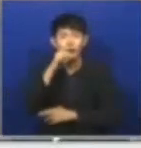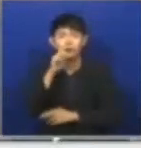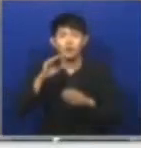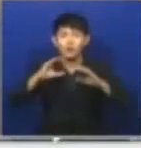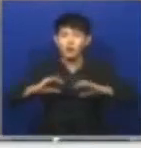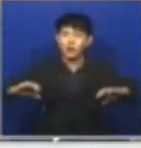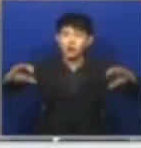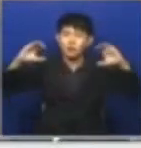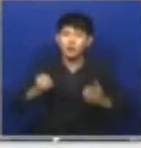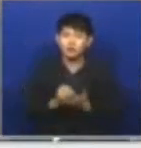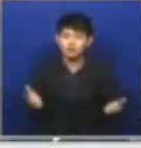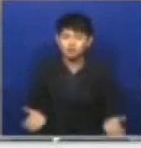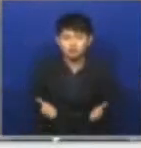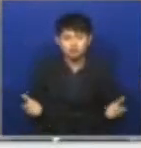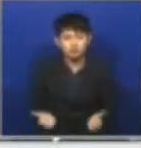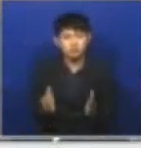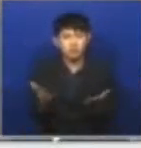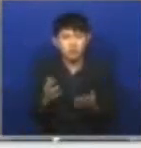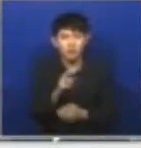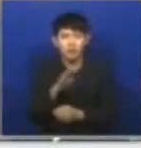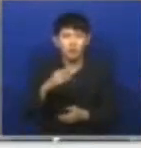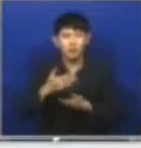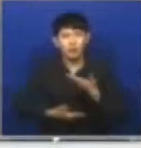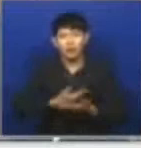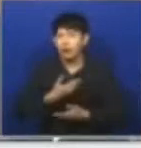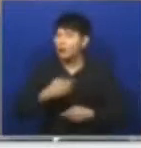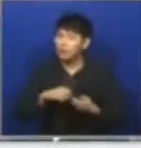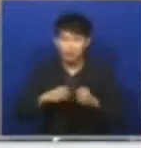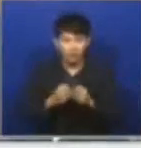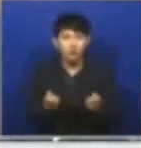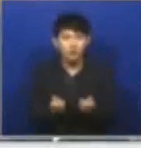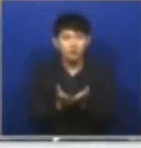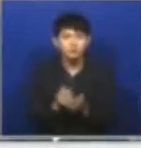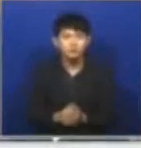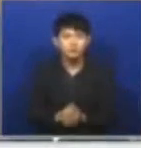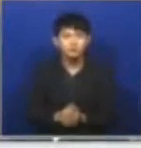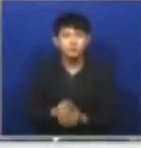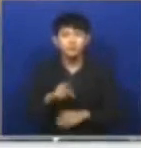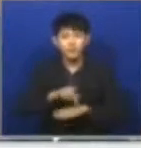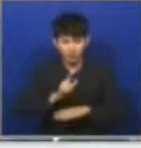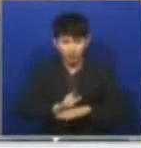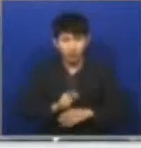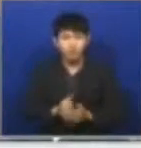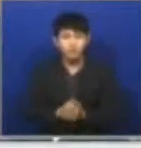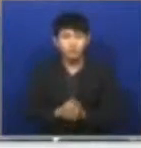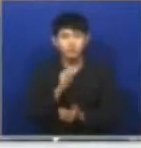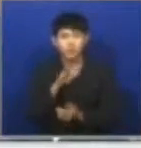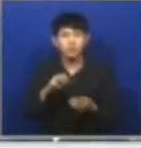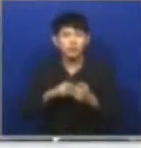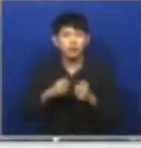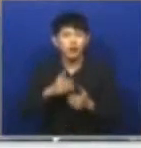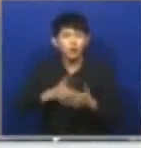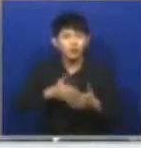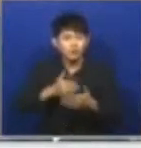ไม่ได้ส่งเสริมทำลายระบบการค้าท่านประธานครับจากเขียนบอกว่าจะขจัดอุปสรรคเนี่